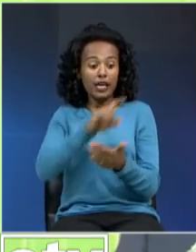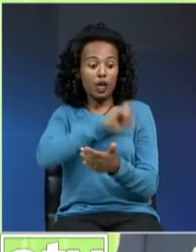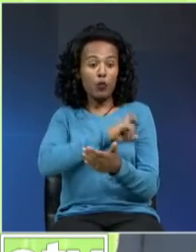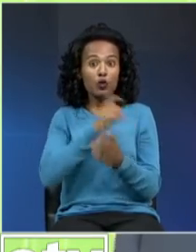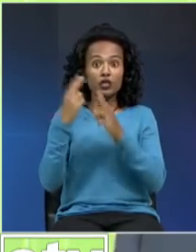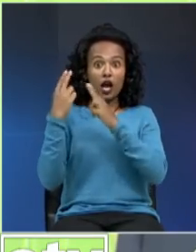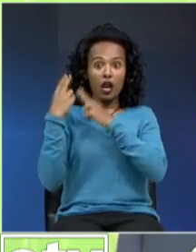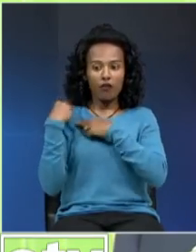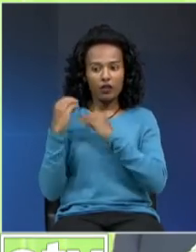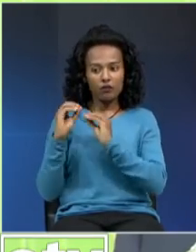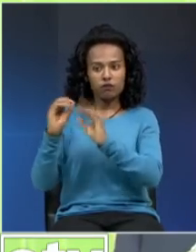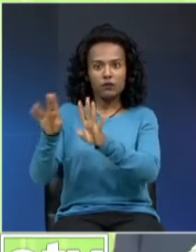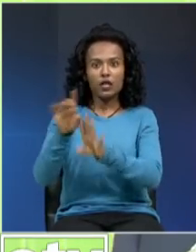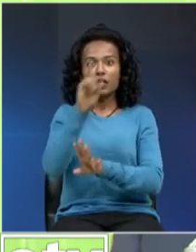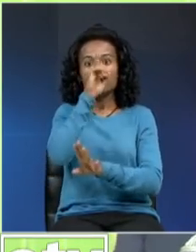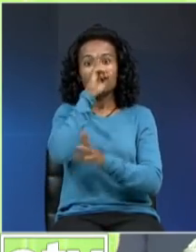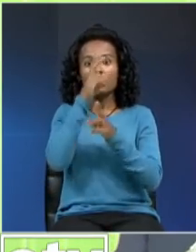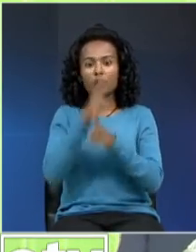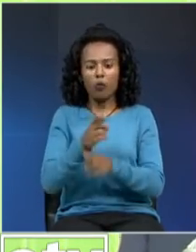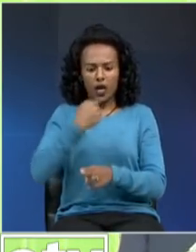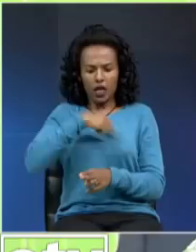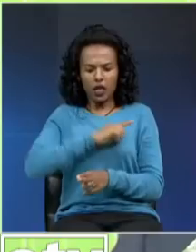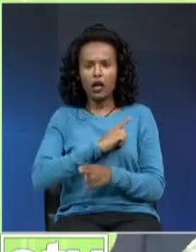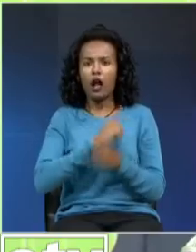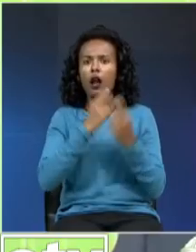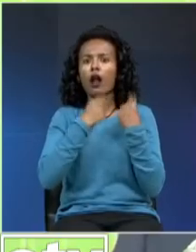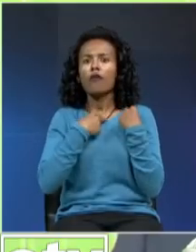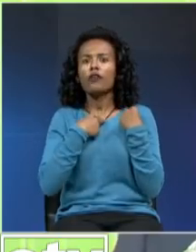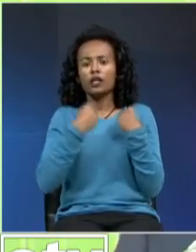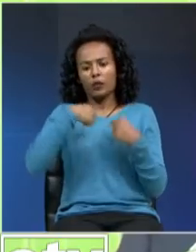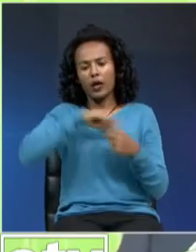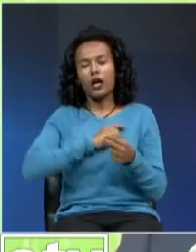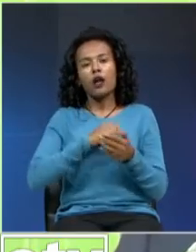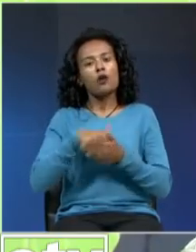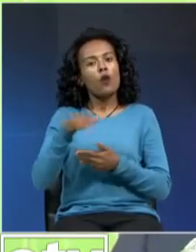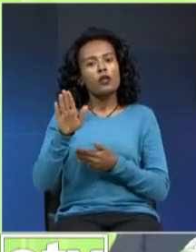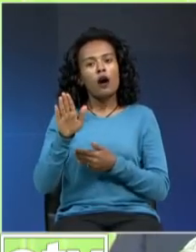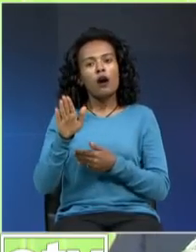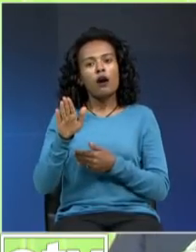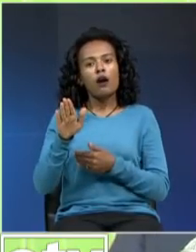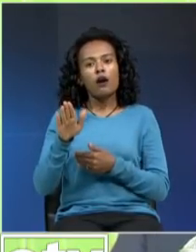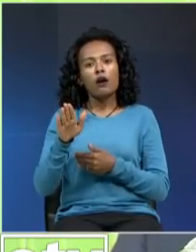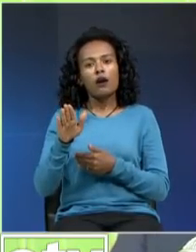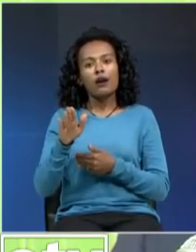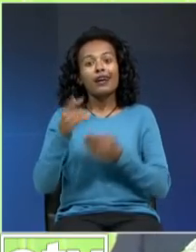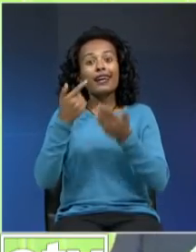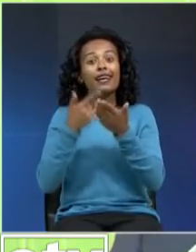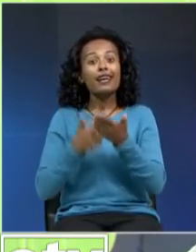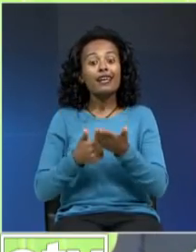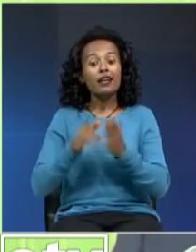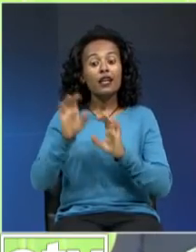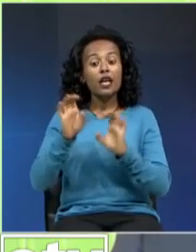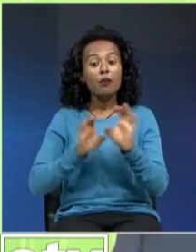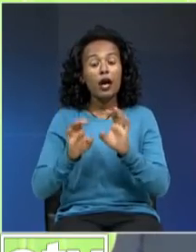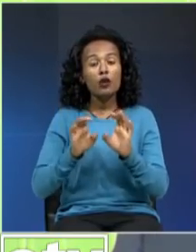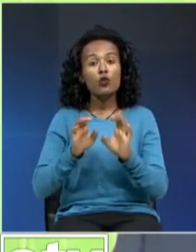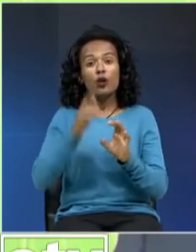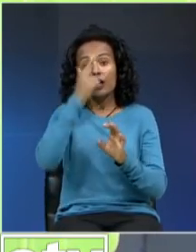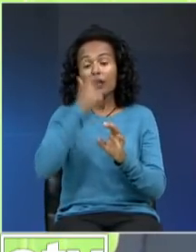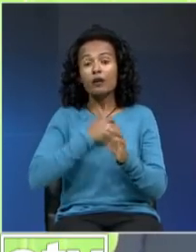ድርሻ ለፖሊስ እንስጥ፣ የጸጥታ አስከባሪ የእኛን ድርሻ ደግሞ በእኛ እንወጣ። ይሄንን የሚያደርጉ